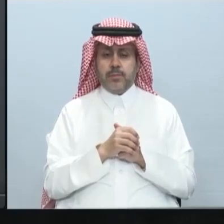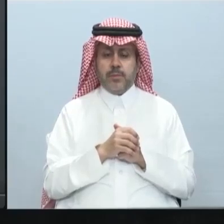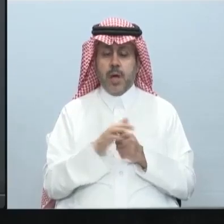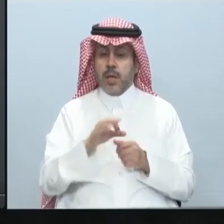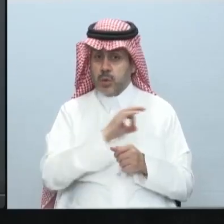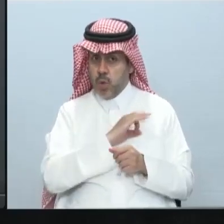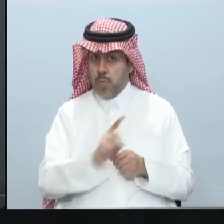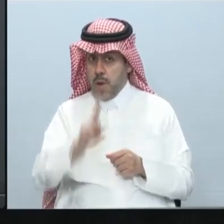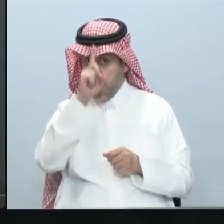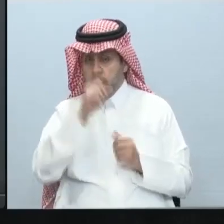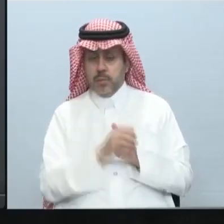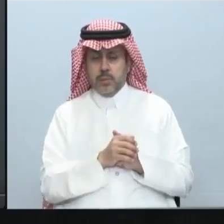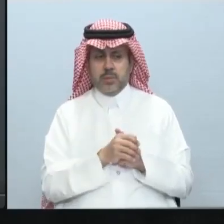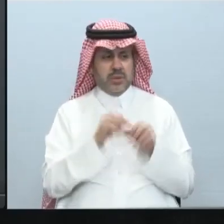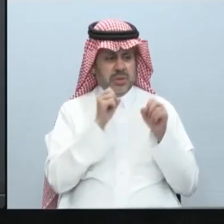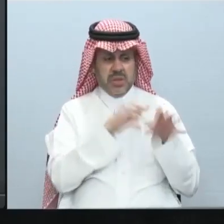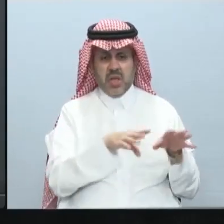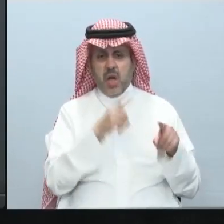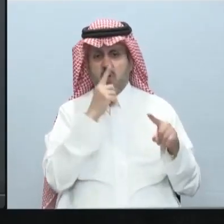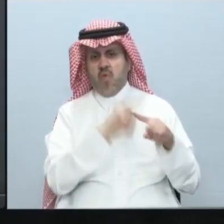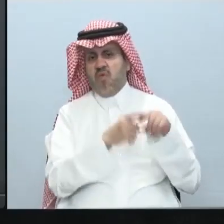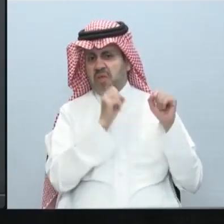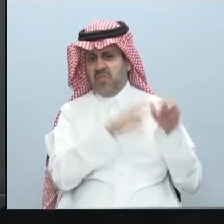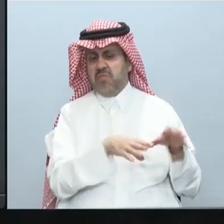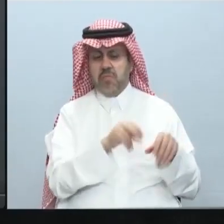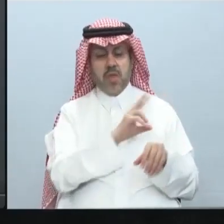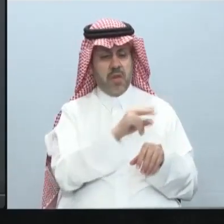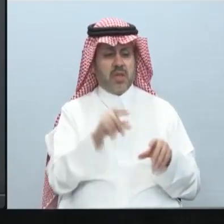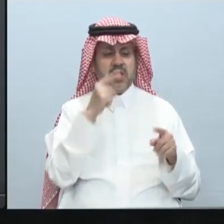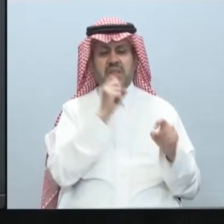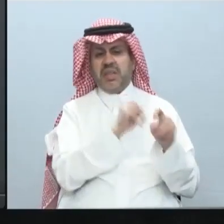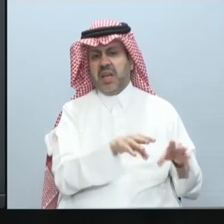ستحب لله وانك ستكره الكفر وهي الثانيه